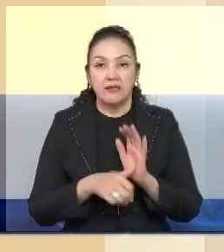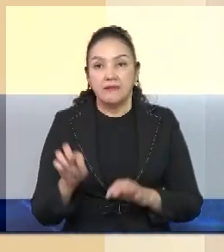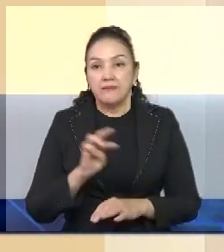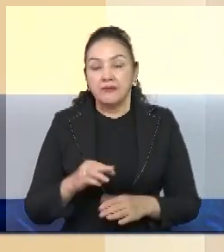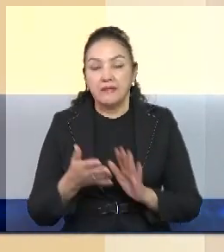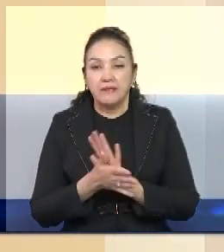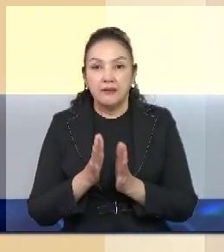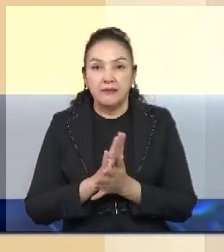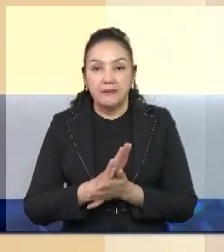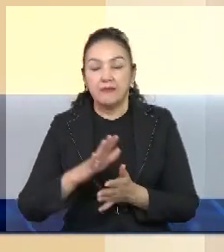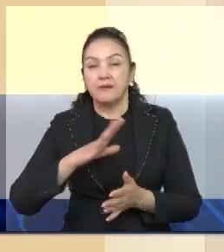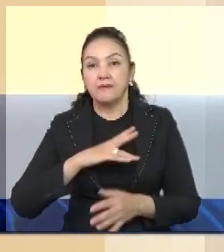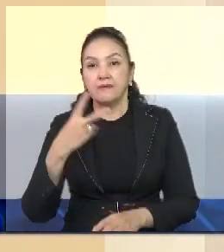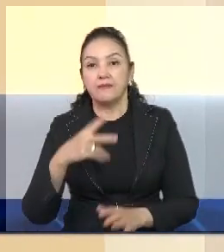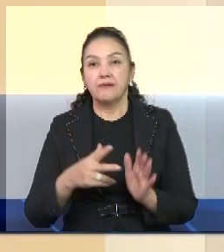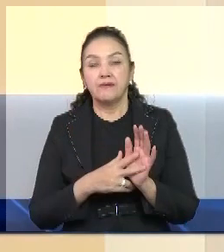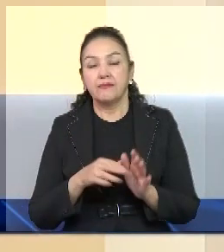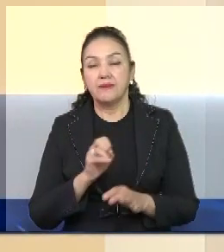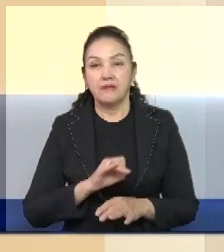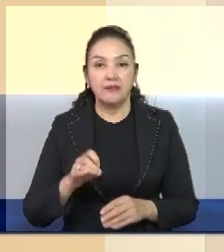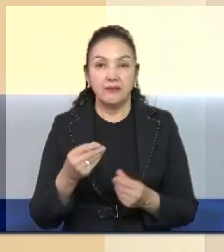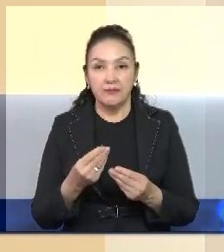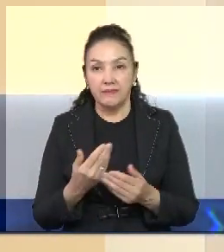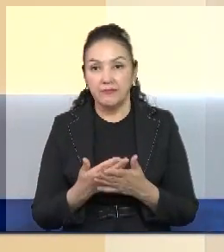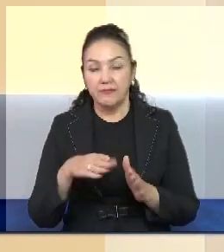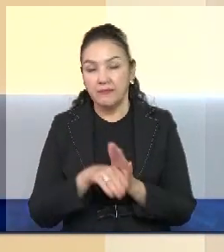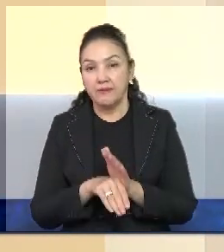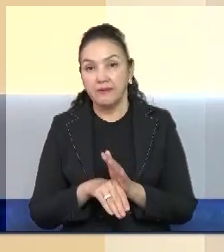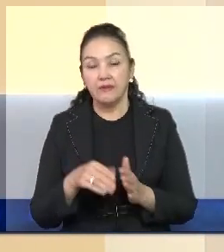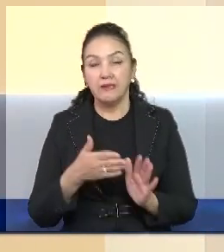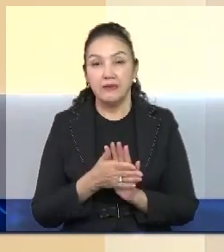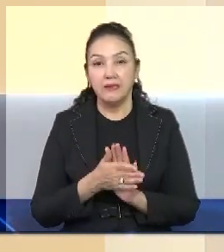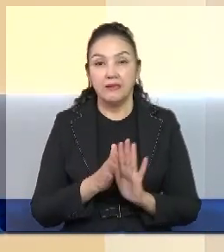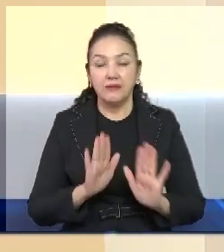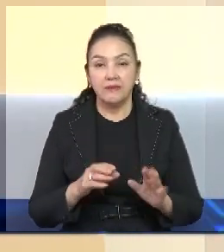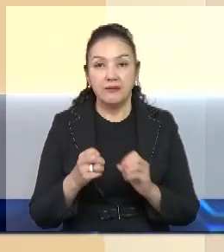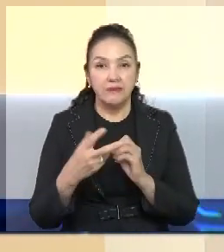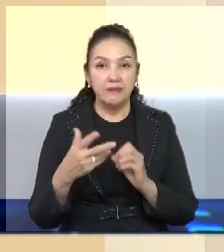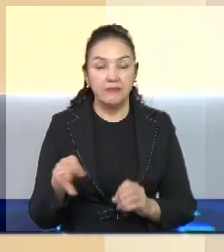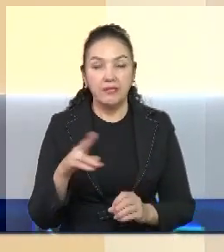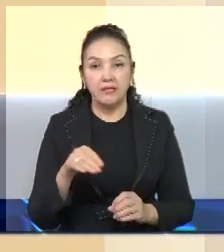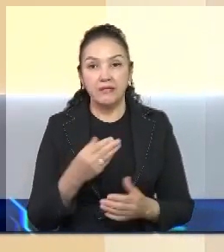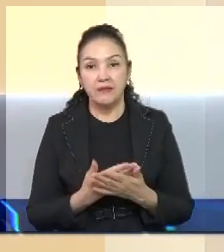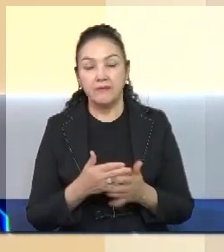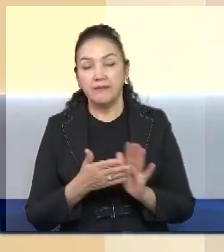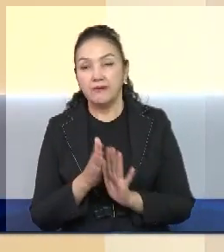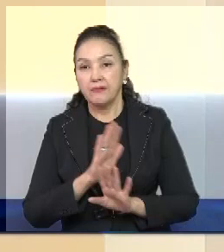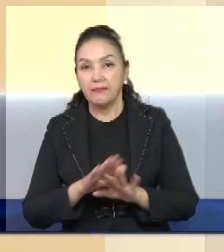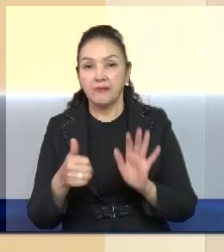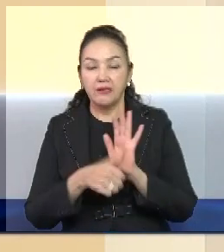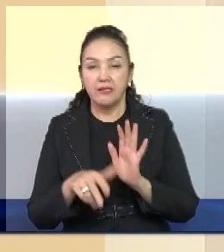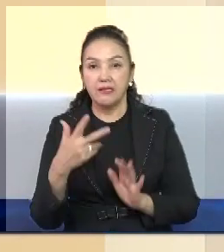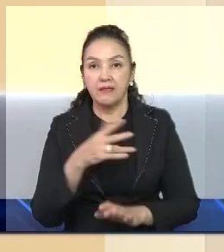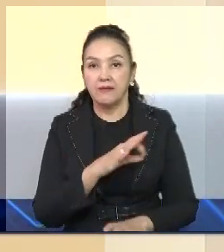миллиардов договора заключены на 28 млрд тенге из них освоили лишь 13 миллиардов а не освоения составило